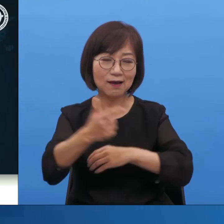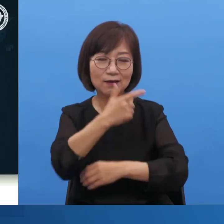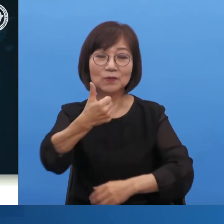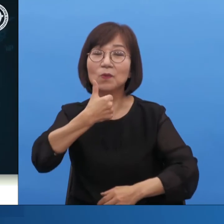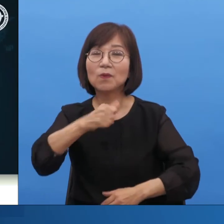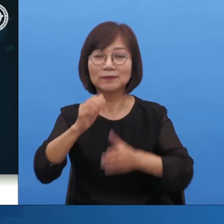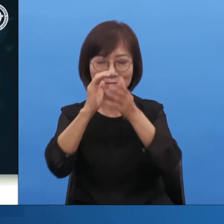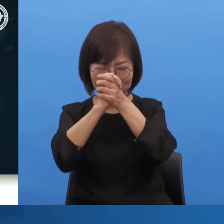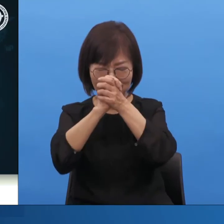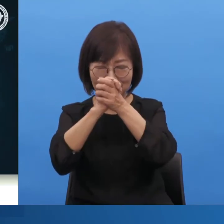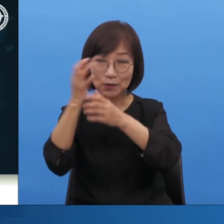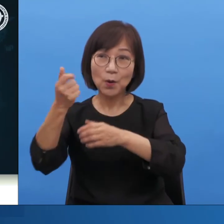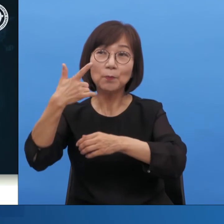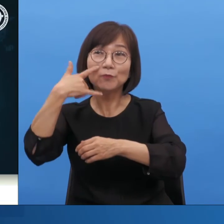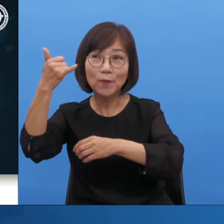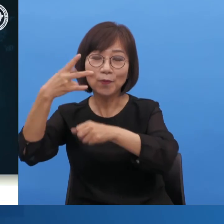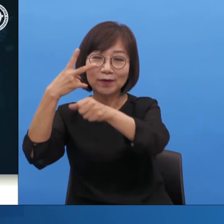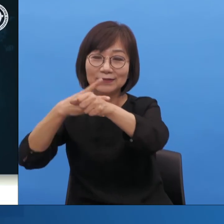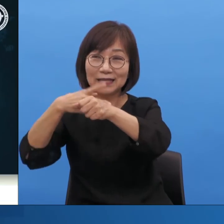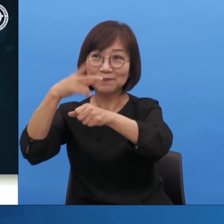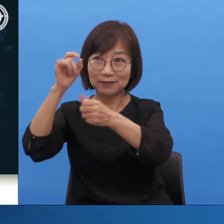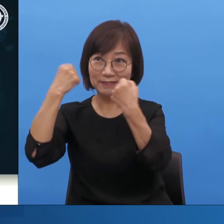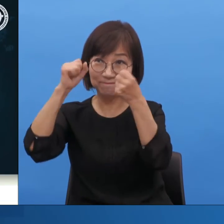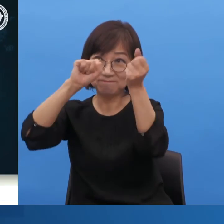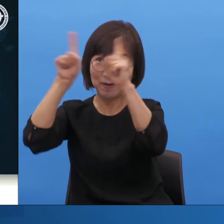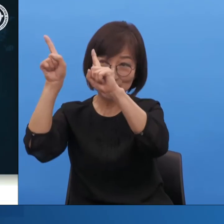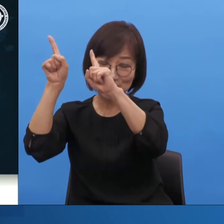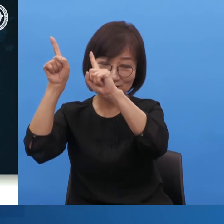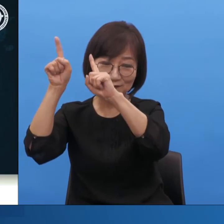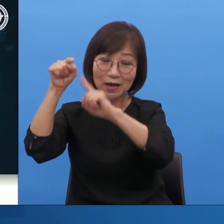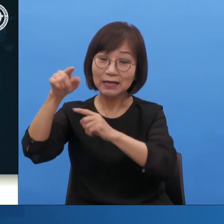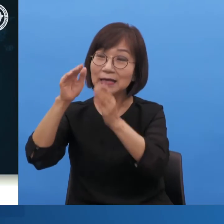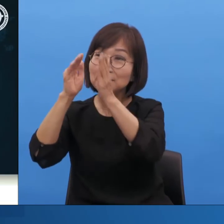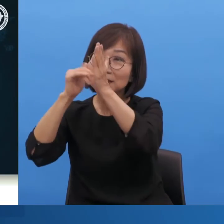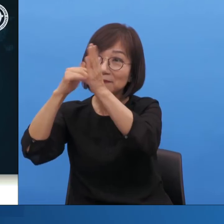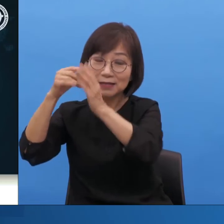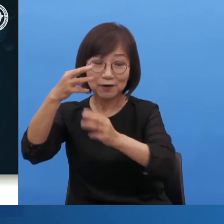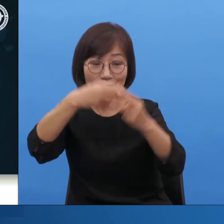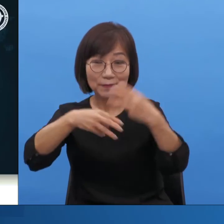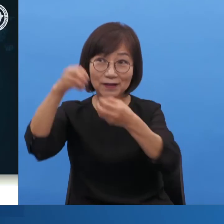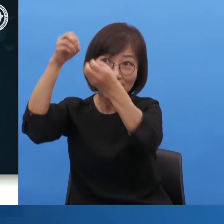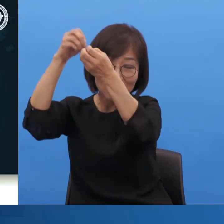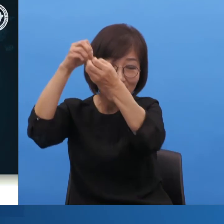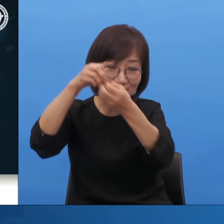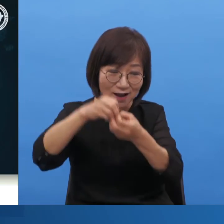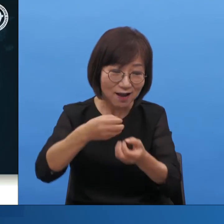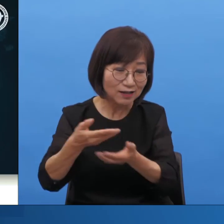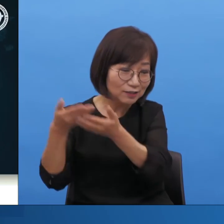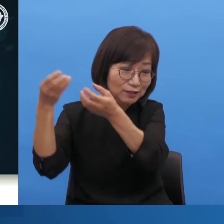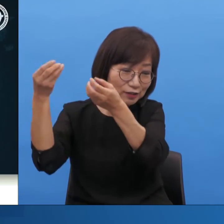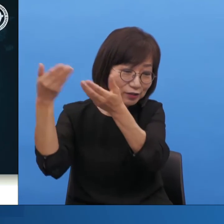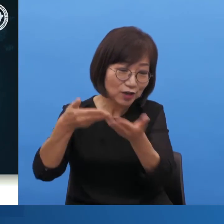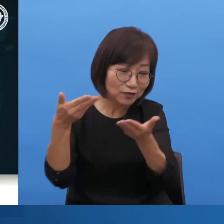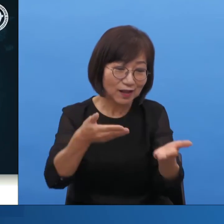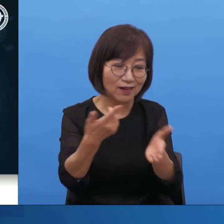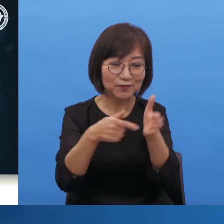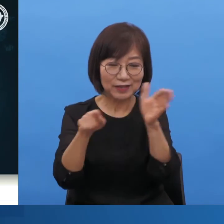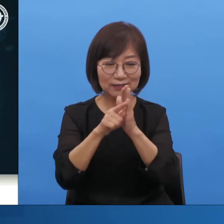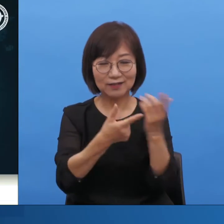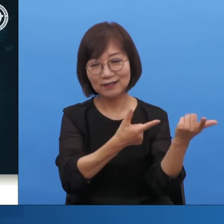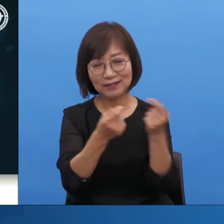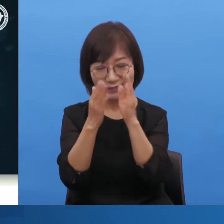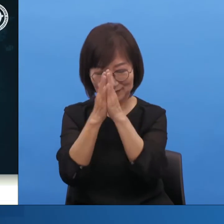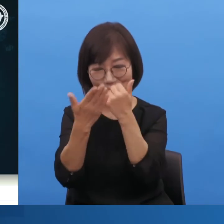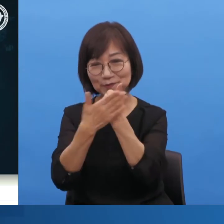통해 부모와 교사들이 먼저 힘을 얻고 이 비밀이 랩넌트에게 전달될 수 있도록 함께 기도해 주시기